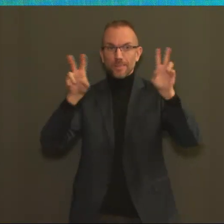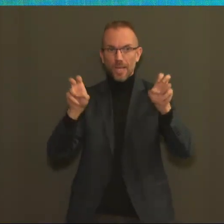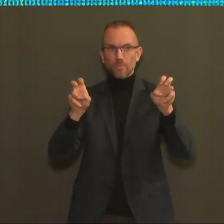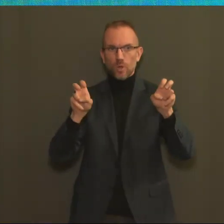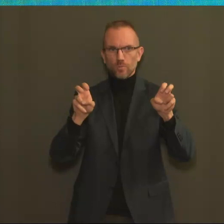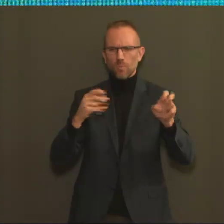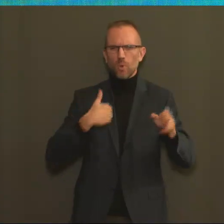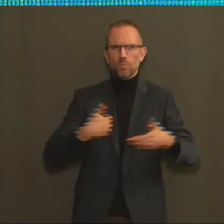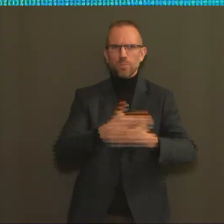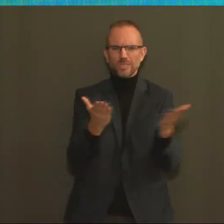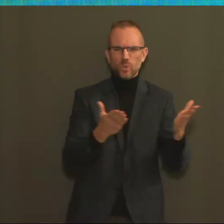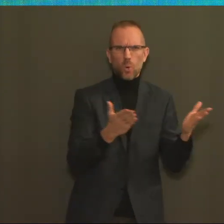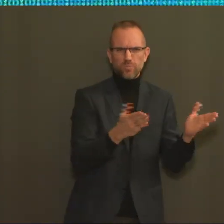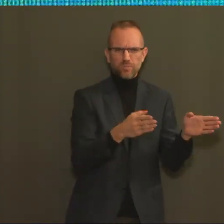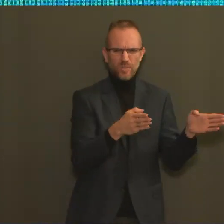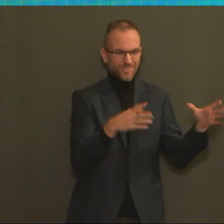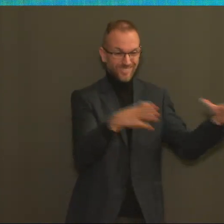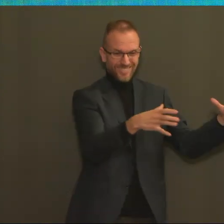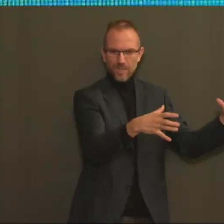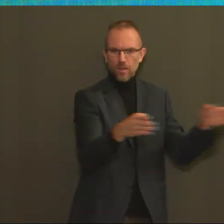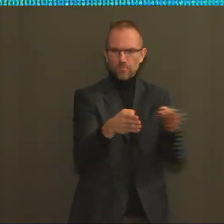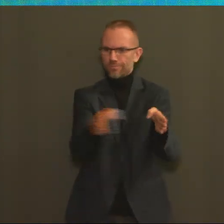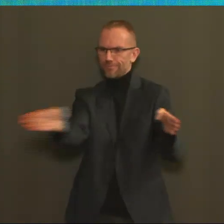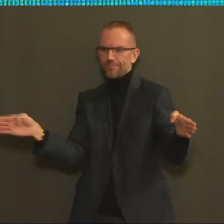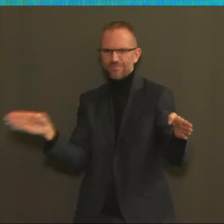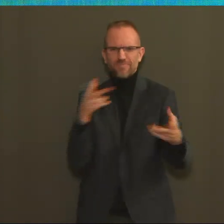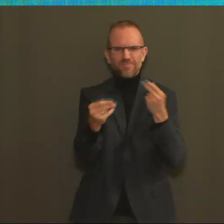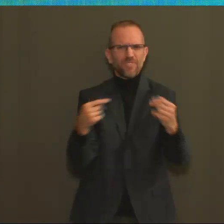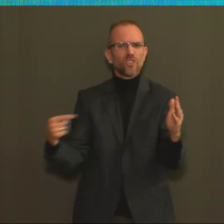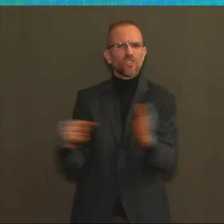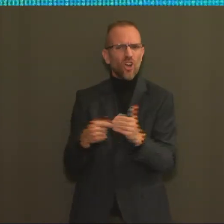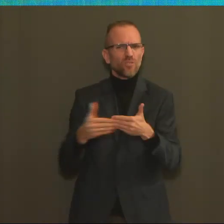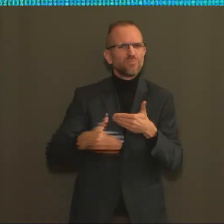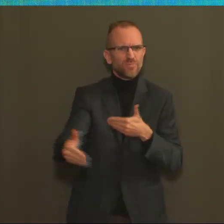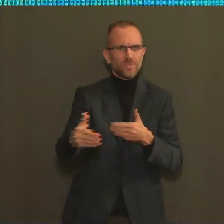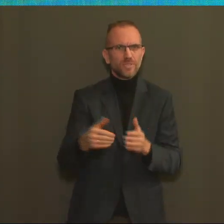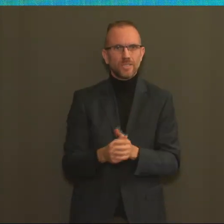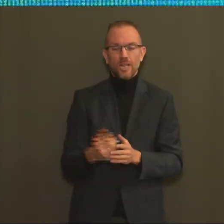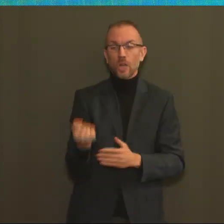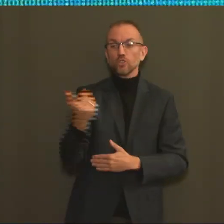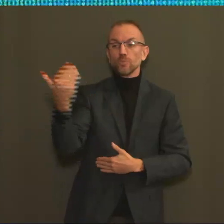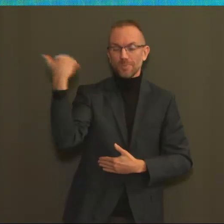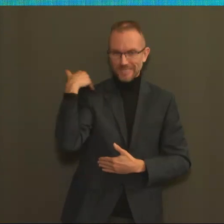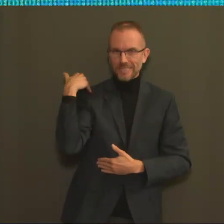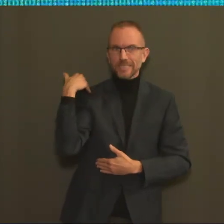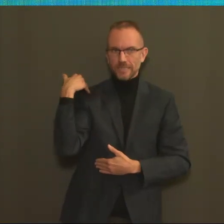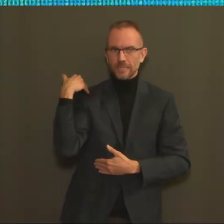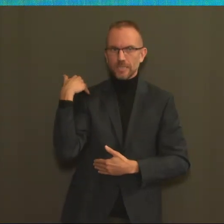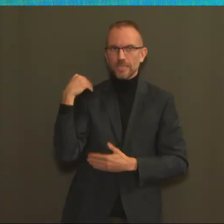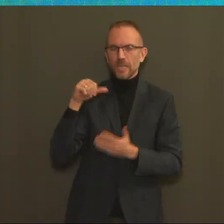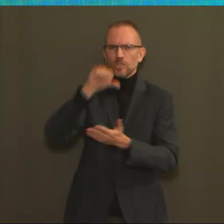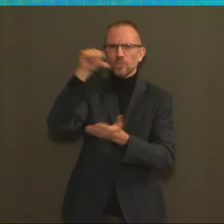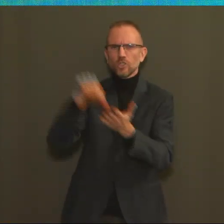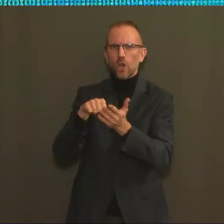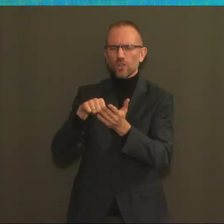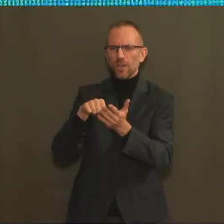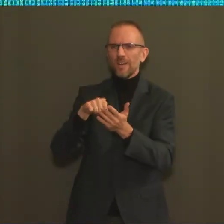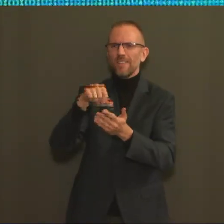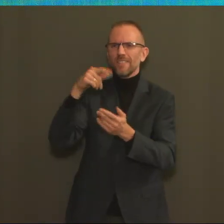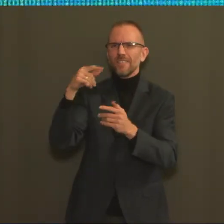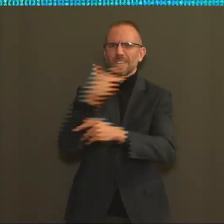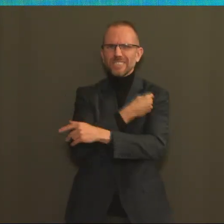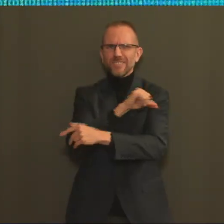lasser mijn derrière la loko lo loko lé zijn sjon de chantre de vaccinatie aan kranten shell e&p communiqué paulus